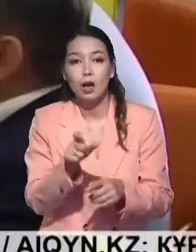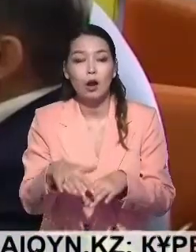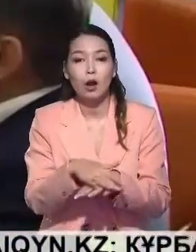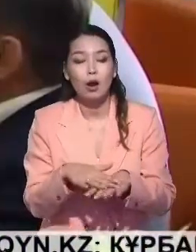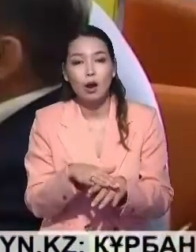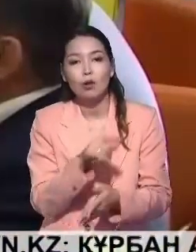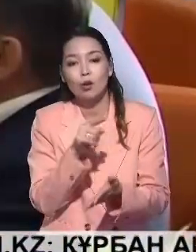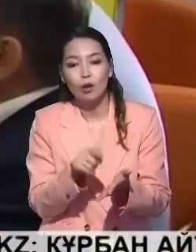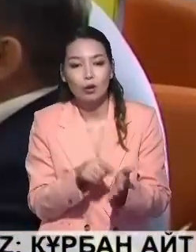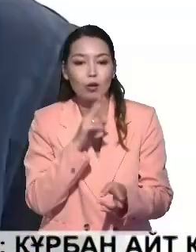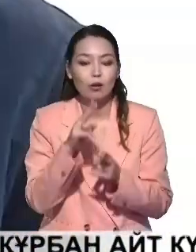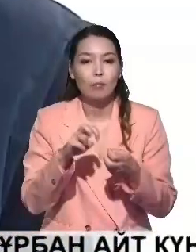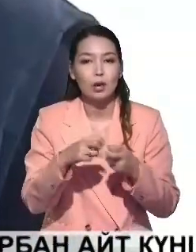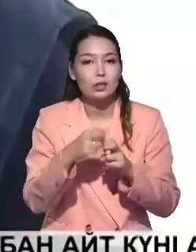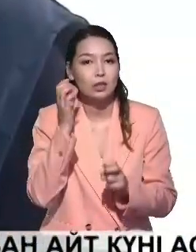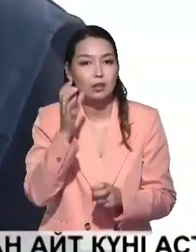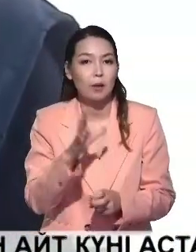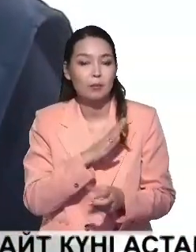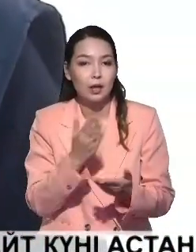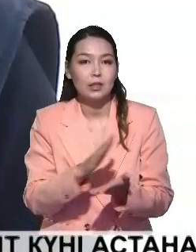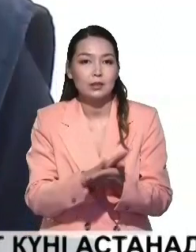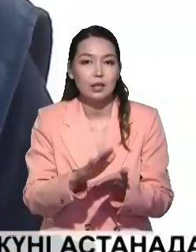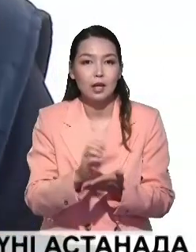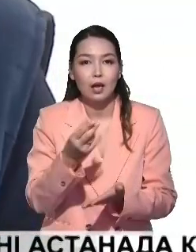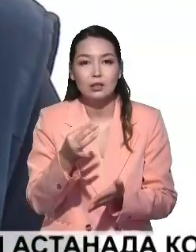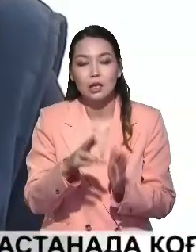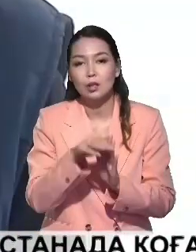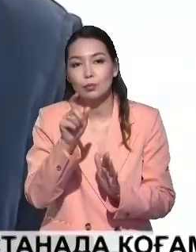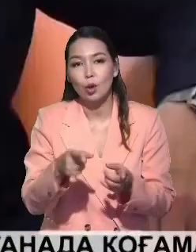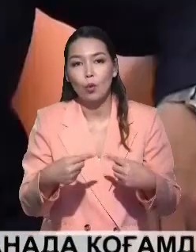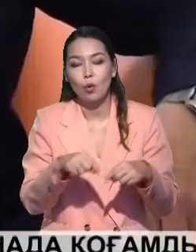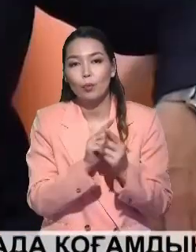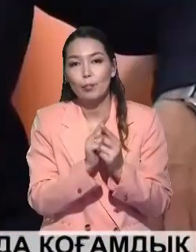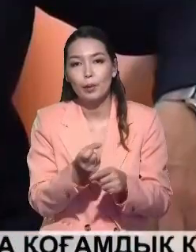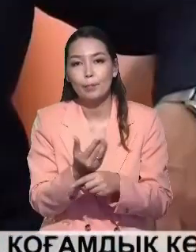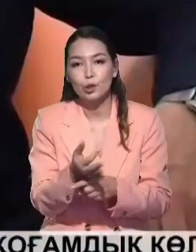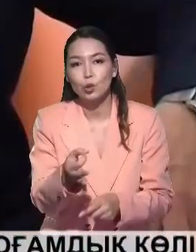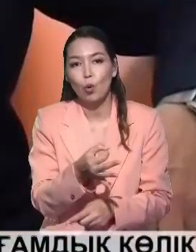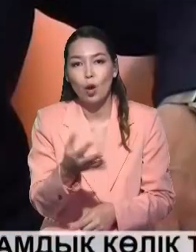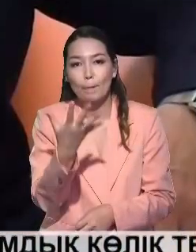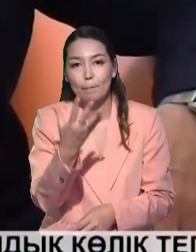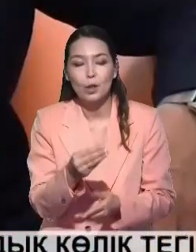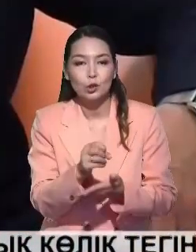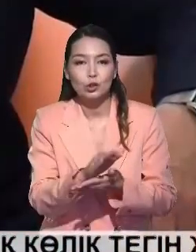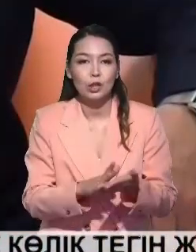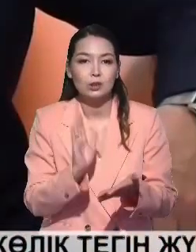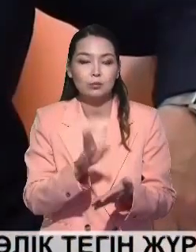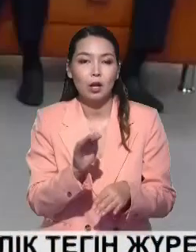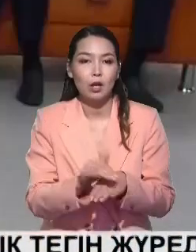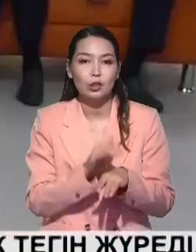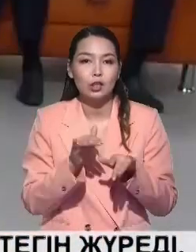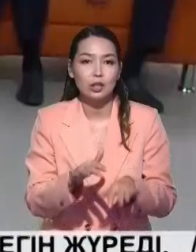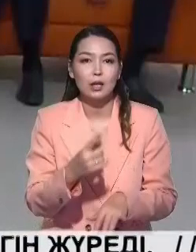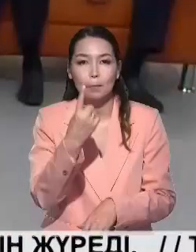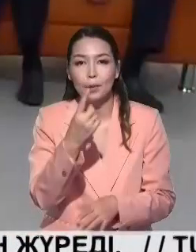ұсыныс сауалдарын тыңдады. Айта кетейік, тазалық акциясы мен депутаттардың қоғамдық қабылдауы бірнеше облыста 5 күнге жалғасады. Іс-шараға